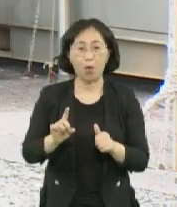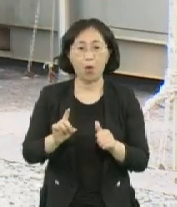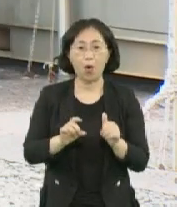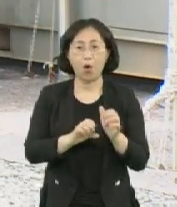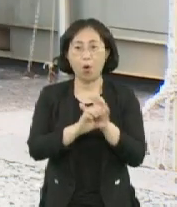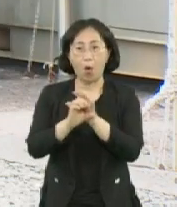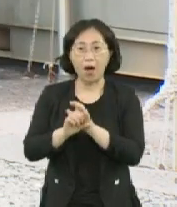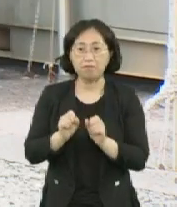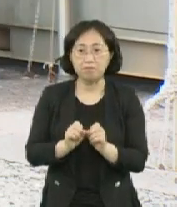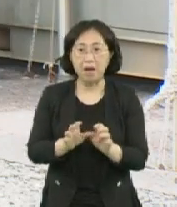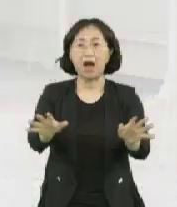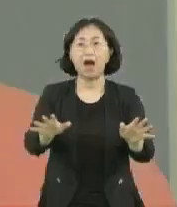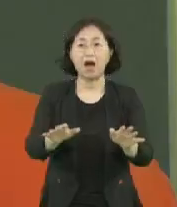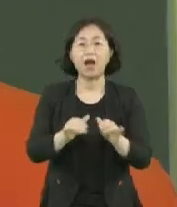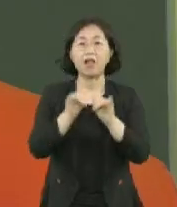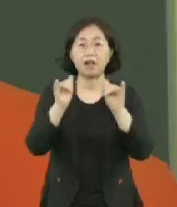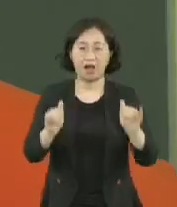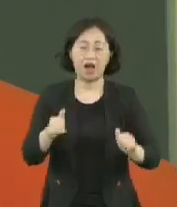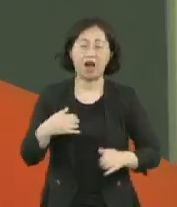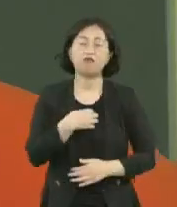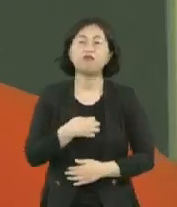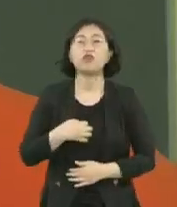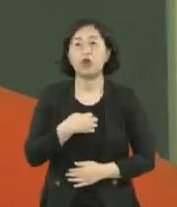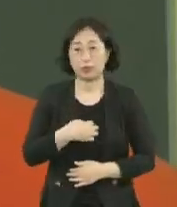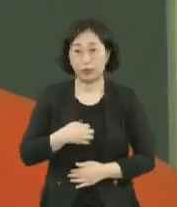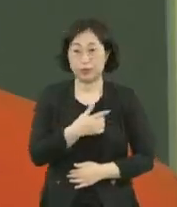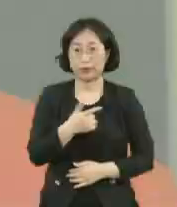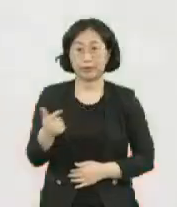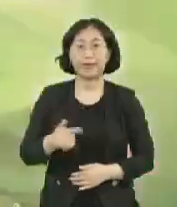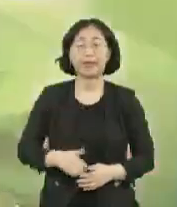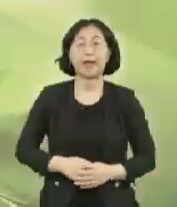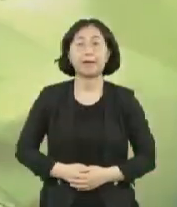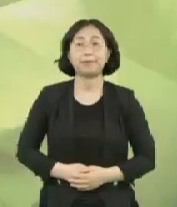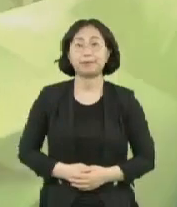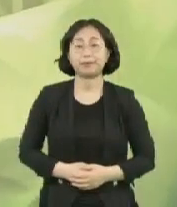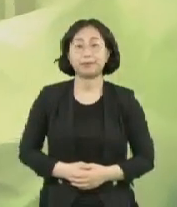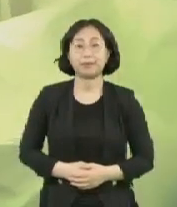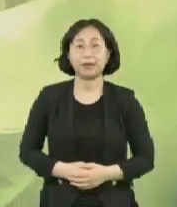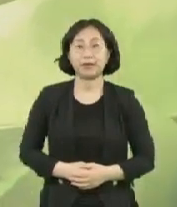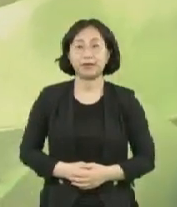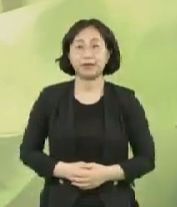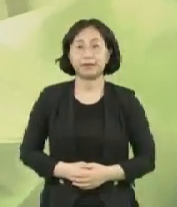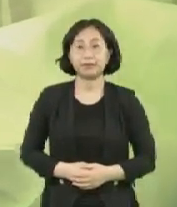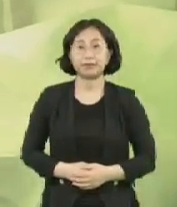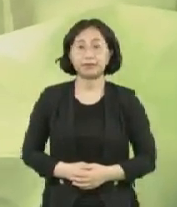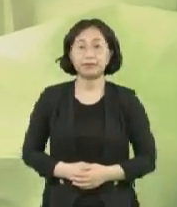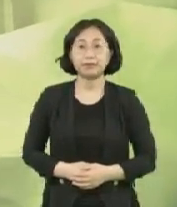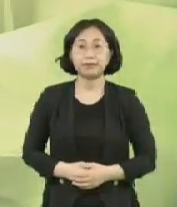다시 번지지 않을까 우려하는 목소리도 커지고 있습니다. TJB 류재일입니다.